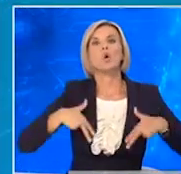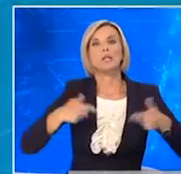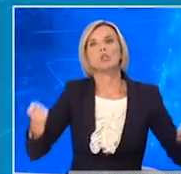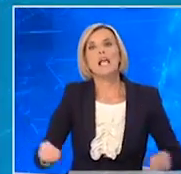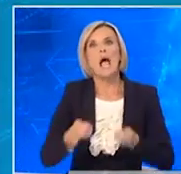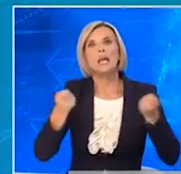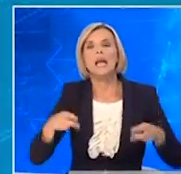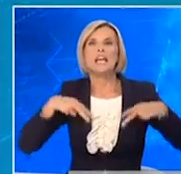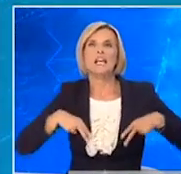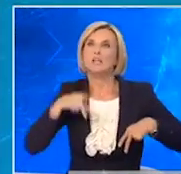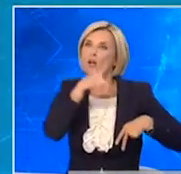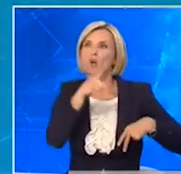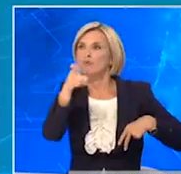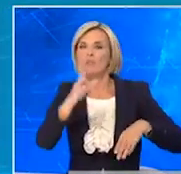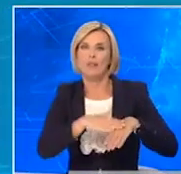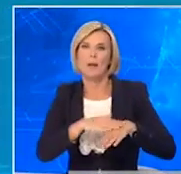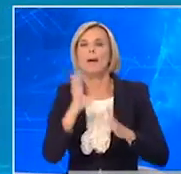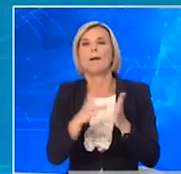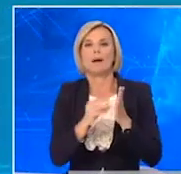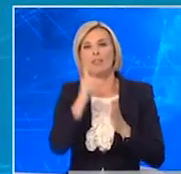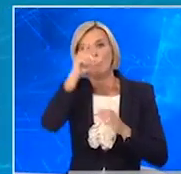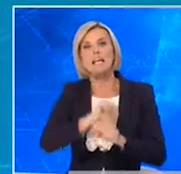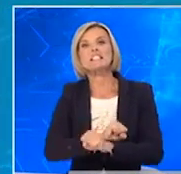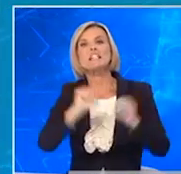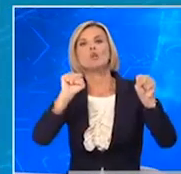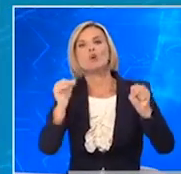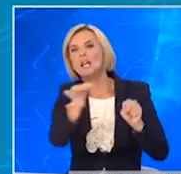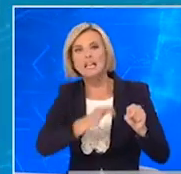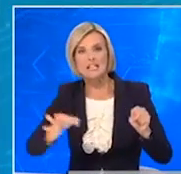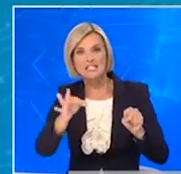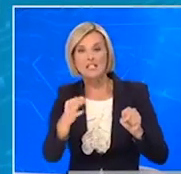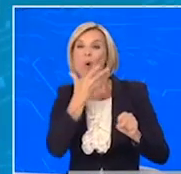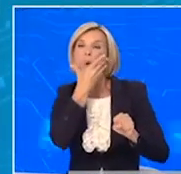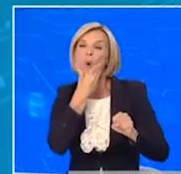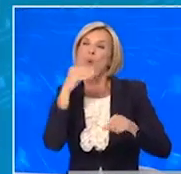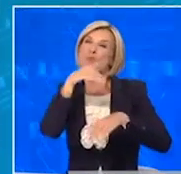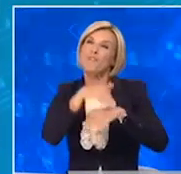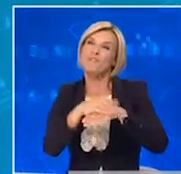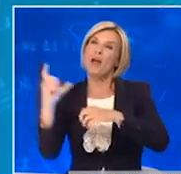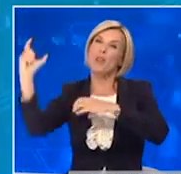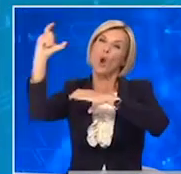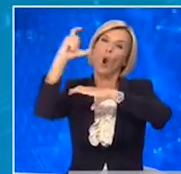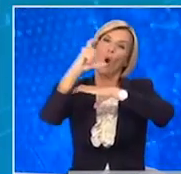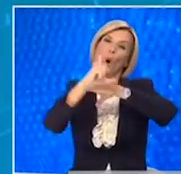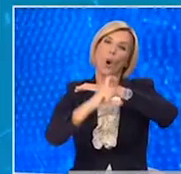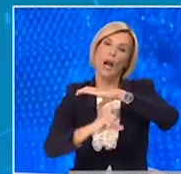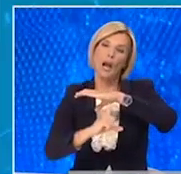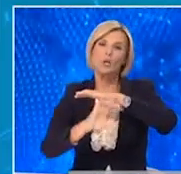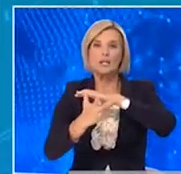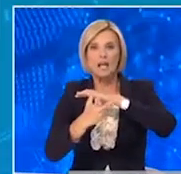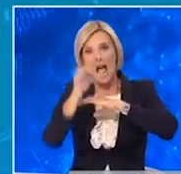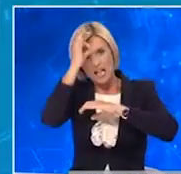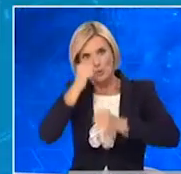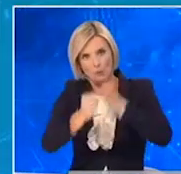μηχανισμούς. Δεν γίνεται σε κάθε ηλιοβασίλεμα σε όλη τη χώρα να υπάρχει ένα περιπολικό που να διαλύει αυτούς οι οποίοι θα πάμε να το